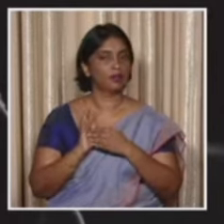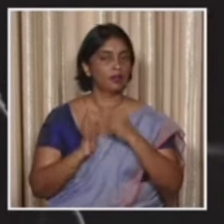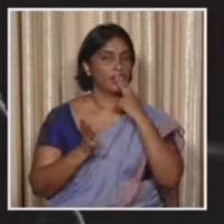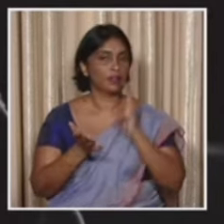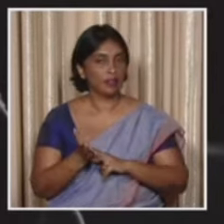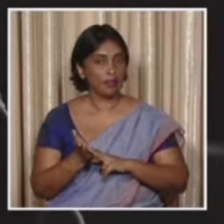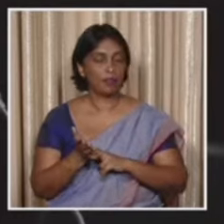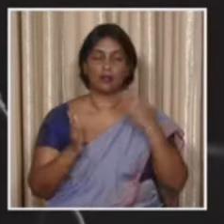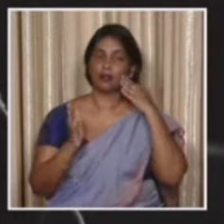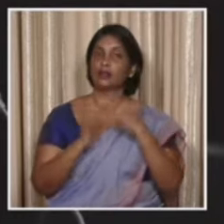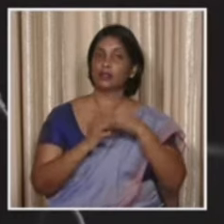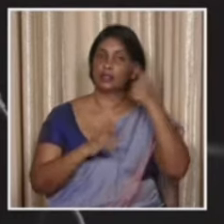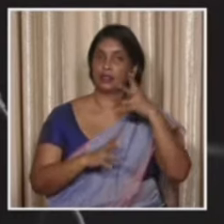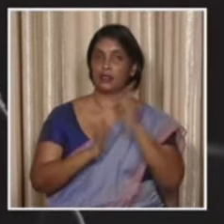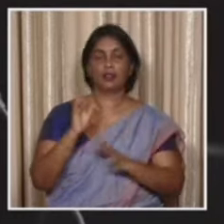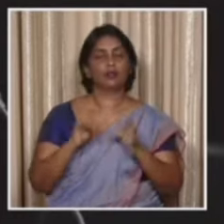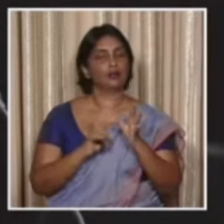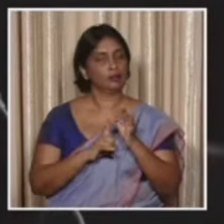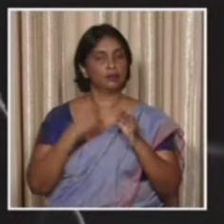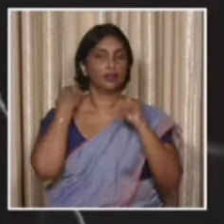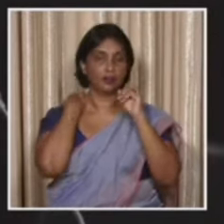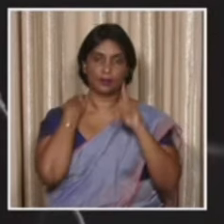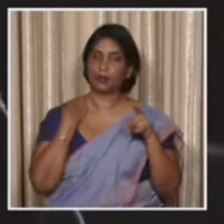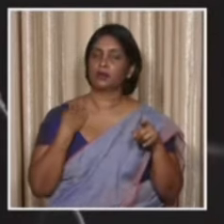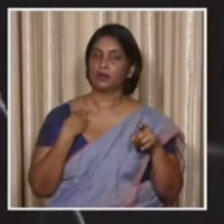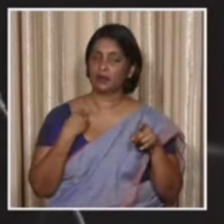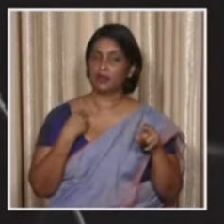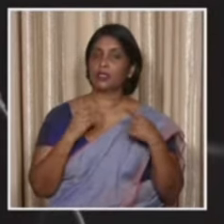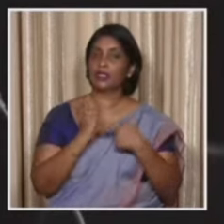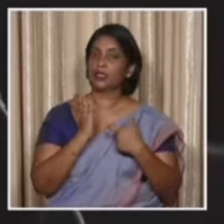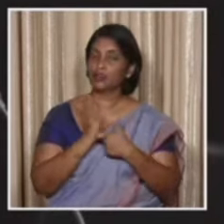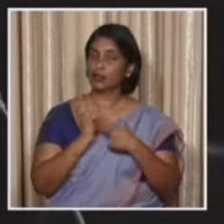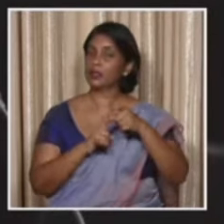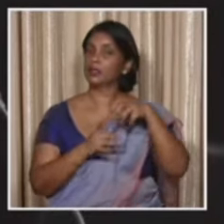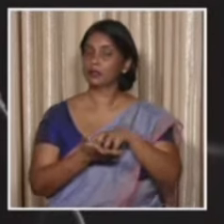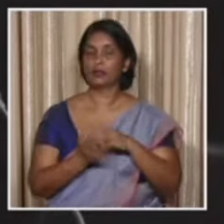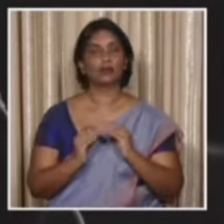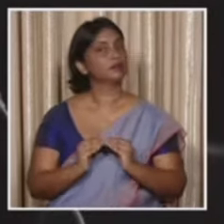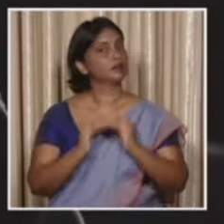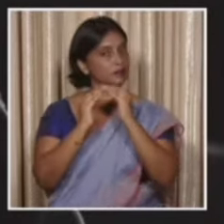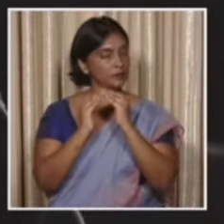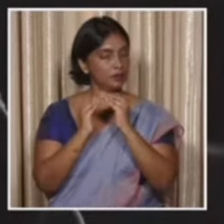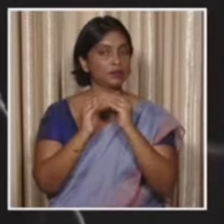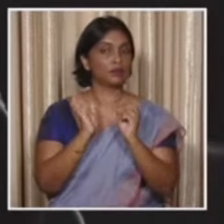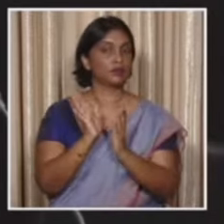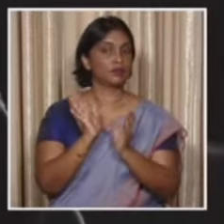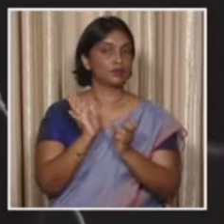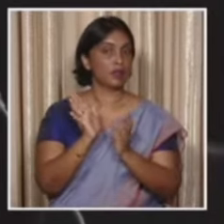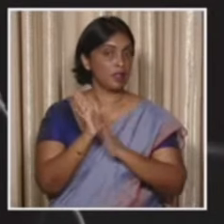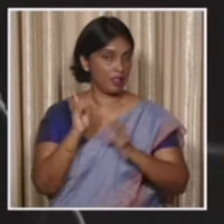மேல்குடியேற்றம் திருவோணமலை மாவட்ட அபிவிருத்தி அமைச்சராக பிரதியமைச்சராக, பிறகு